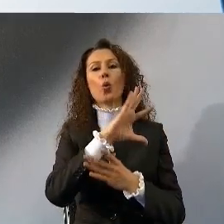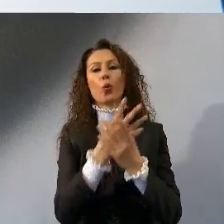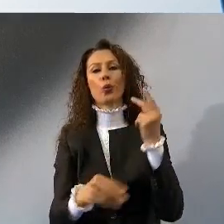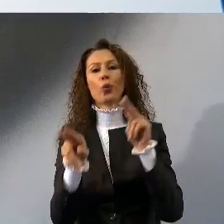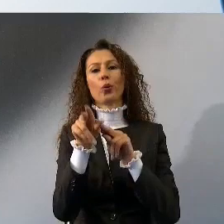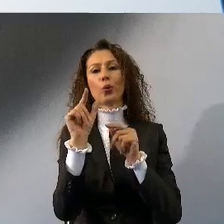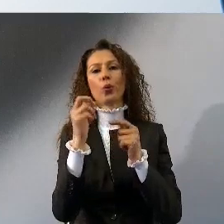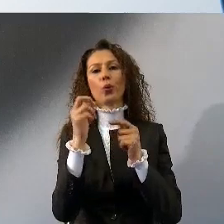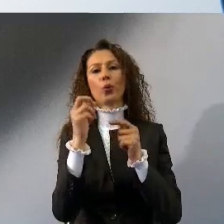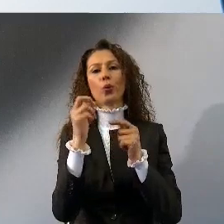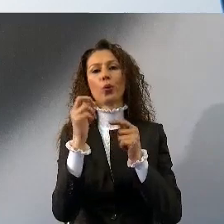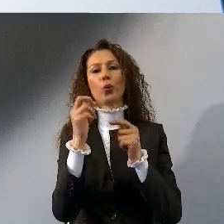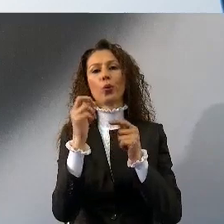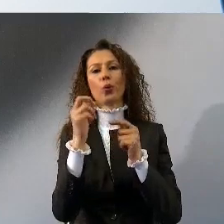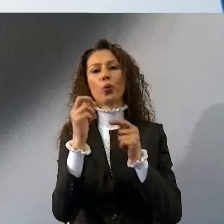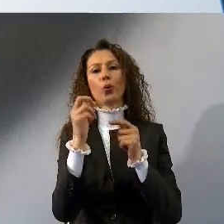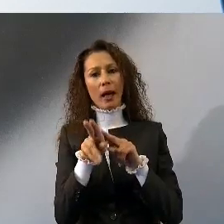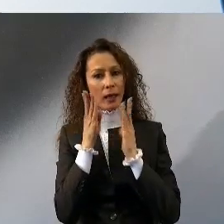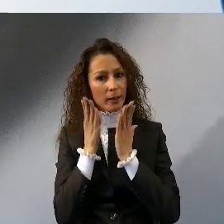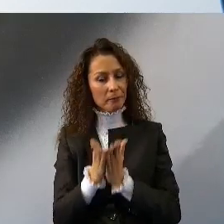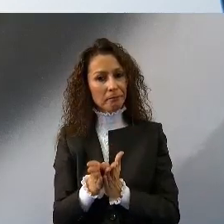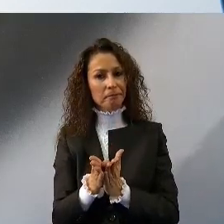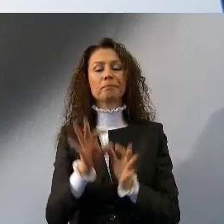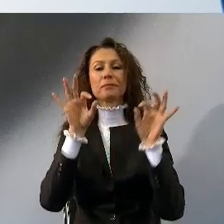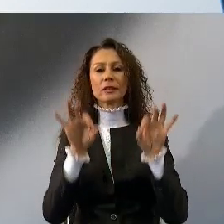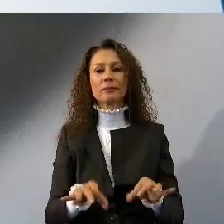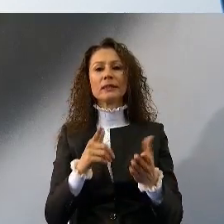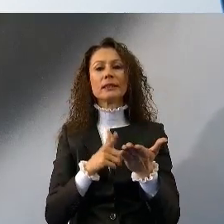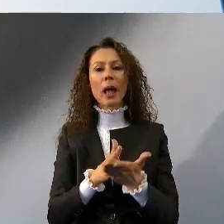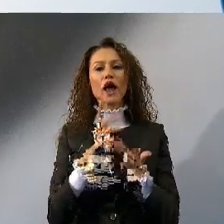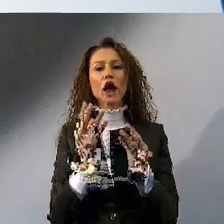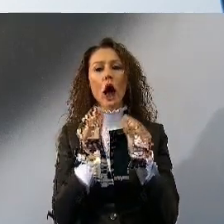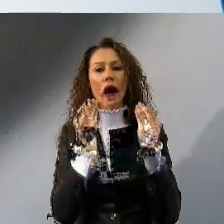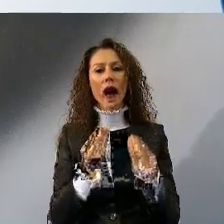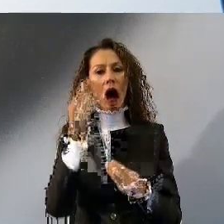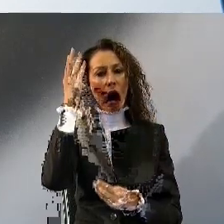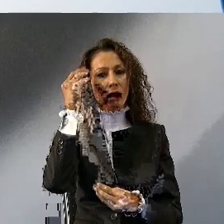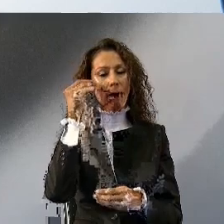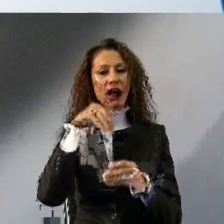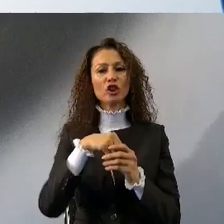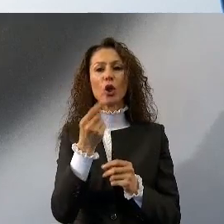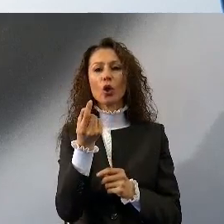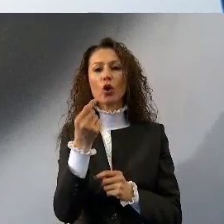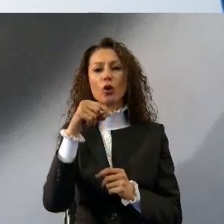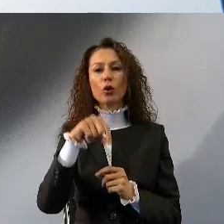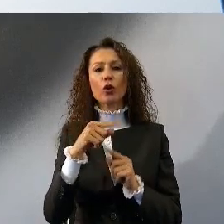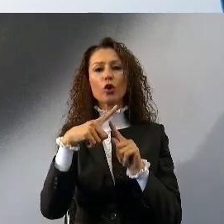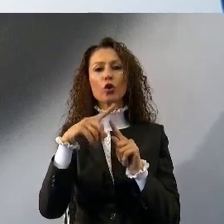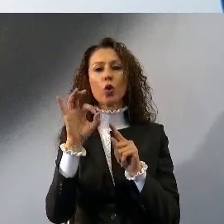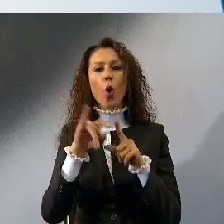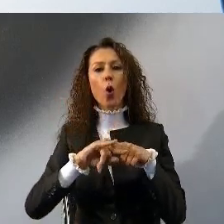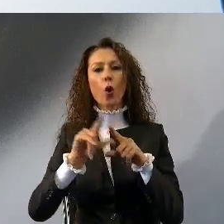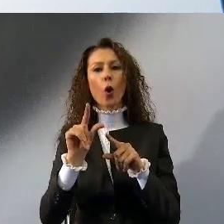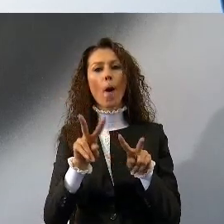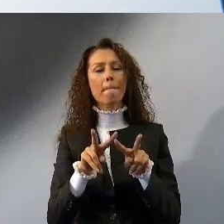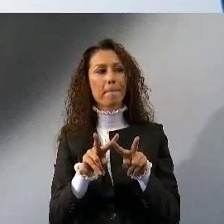sorunuyla karşı karşıyayız. Şimdi tarımı çok iyi anlamak için tohumu çok iyi anlamak lazım.